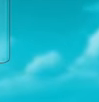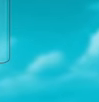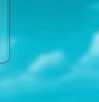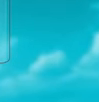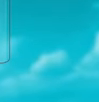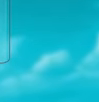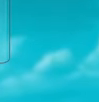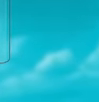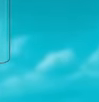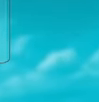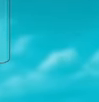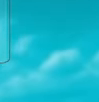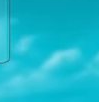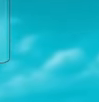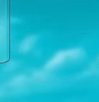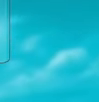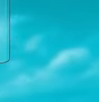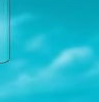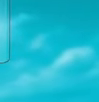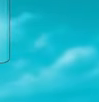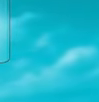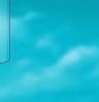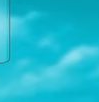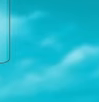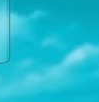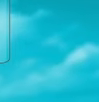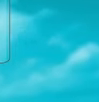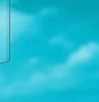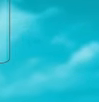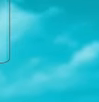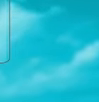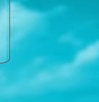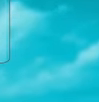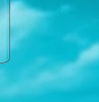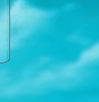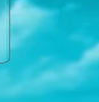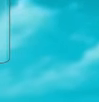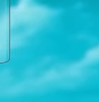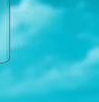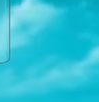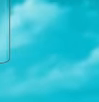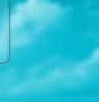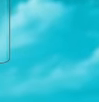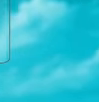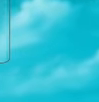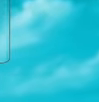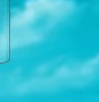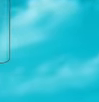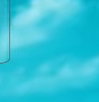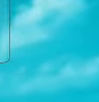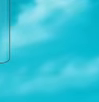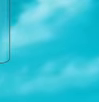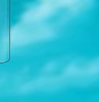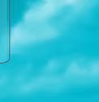Шиліде күндіз 11 градус нөлден жоғары, түнде 2 градус жылы. Жаңаорғанда ауа температурасы күндіз 12 градус жылы, түнде 3 градус